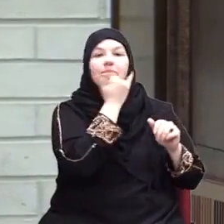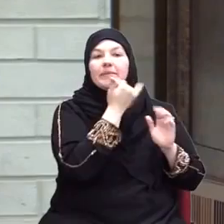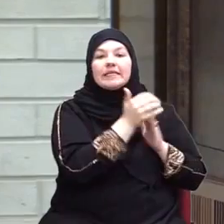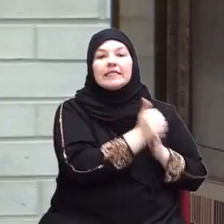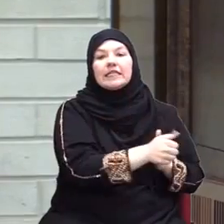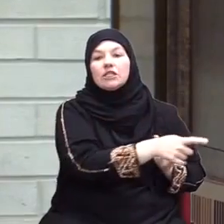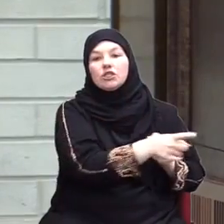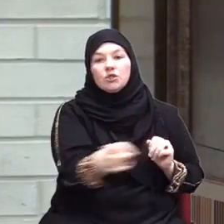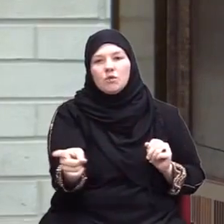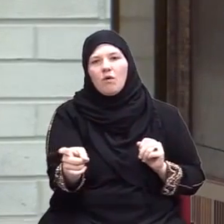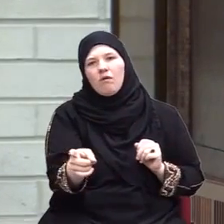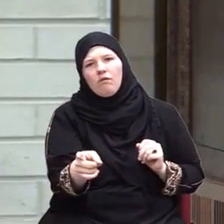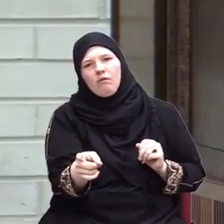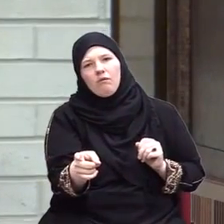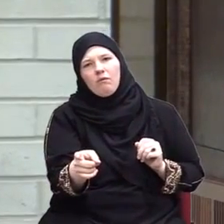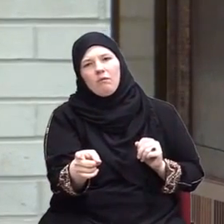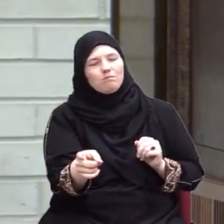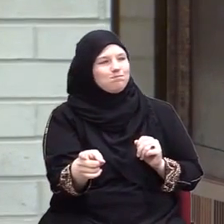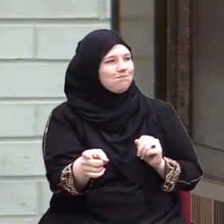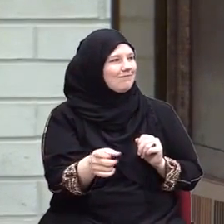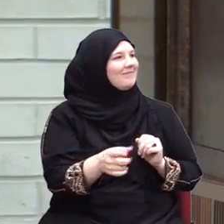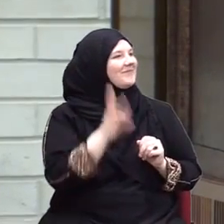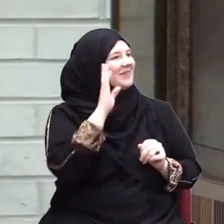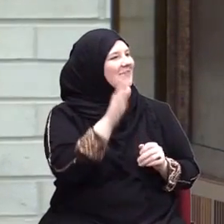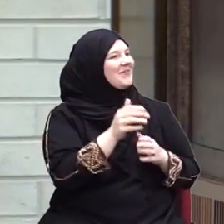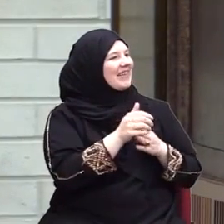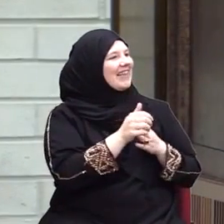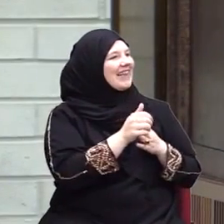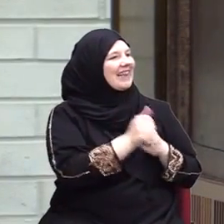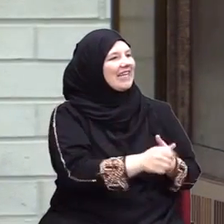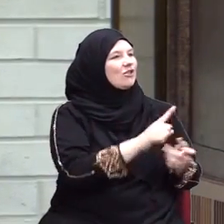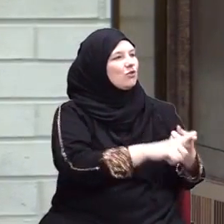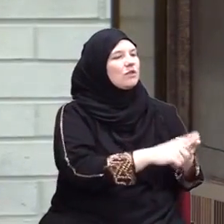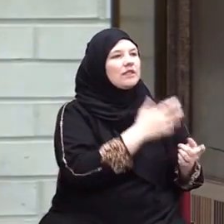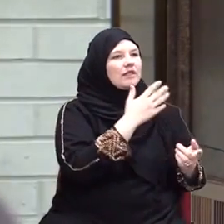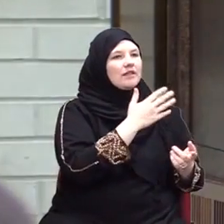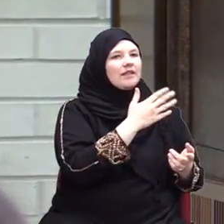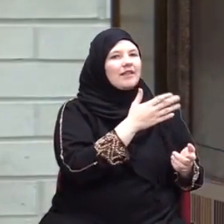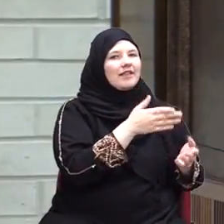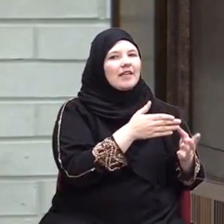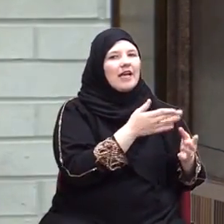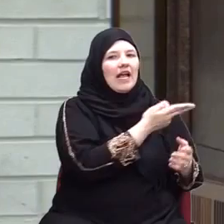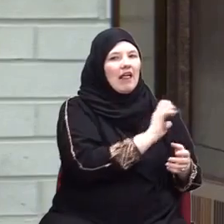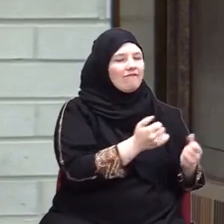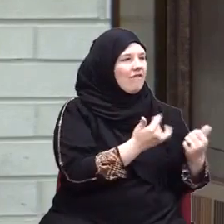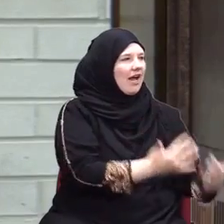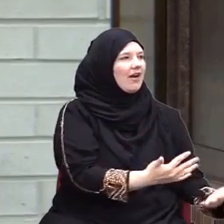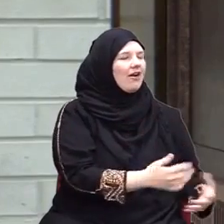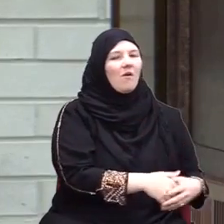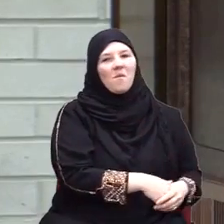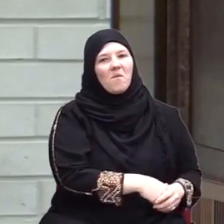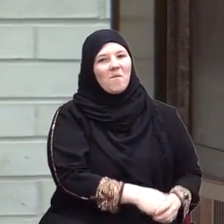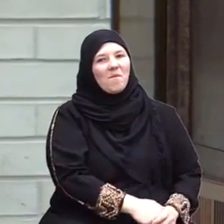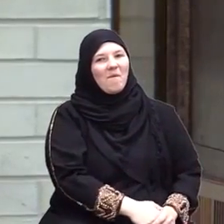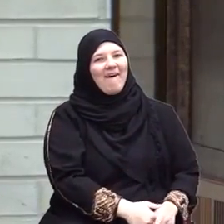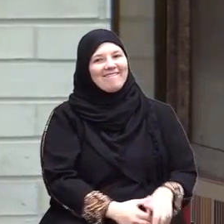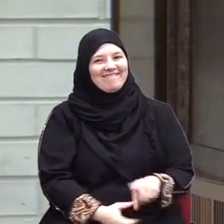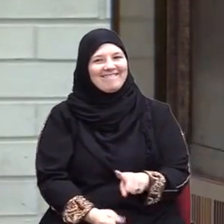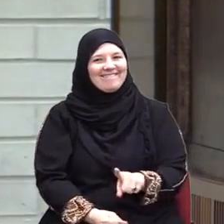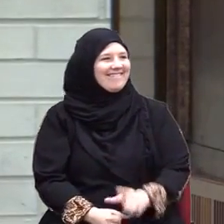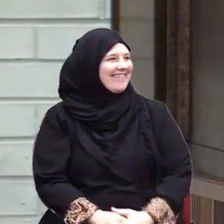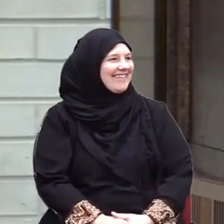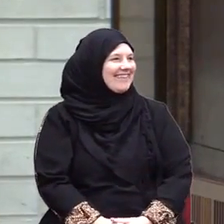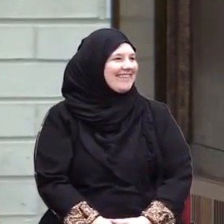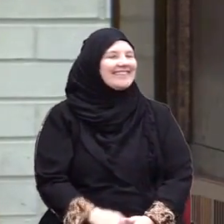would lead you to صِرَاطِ الْجَحِيمِ, the path of hellfire. So it is not